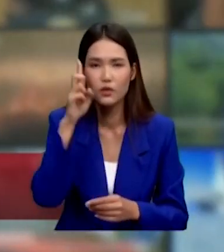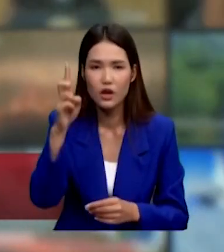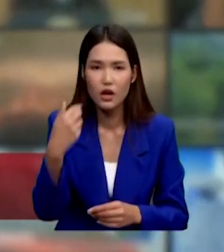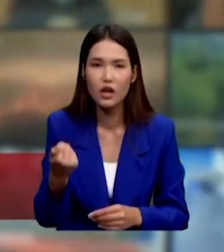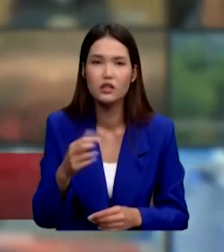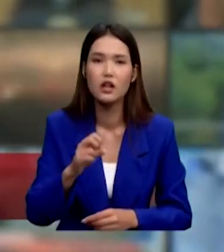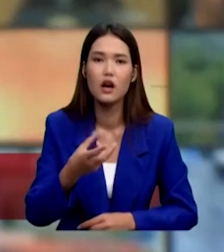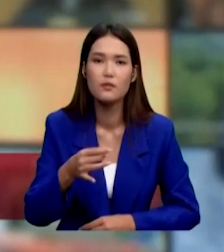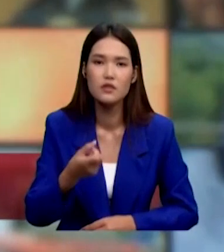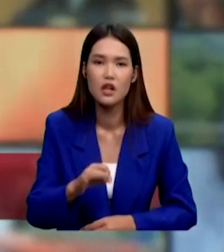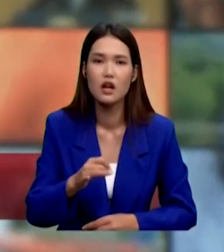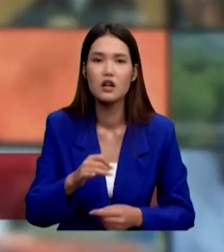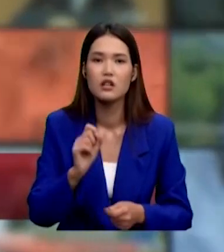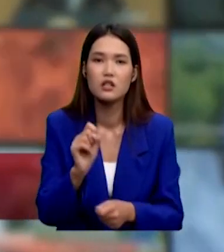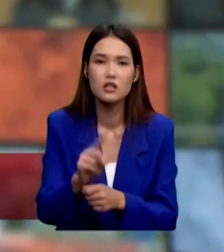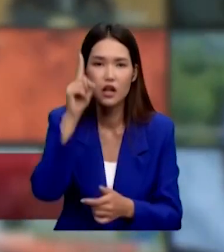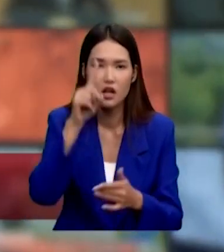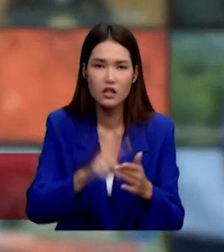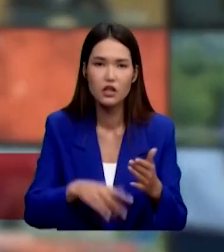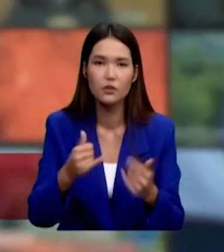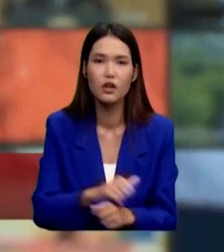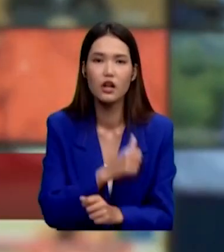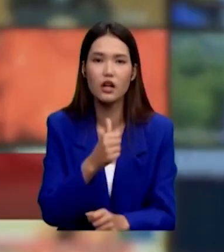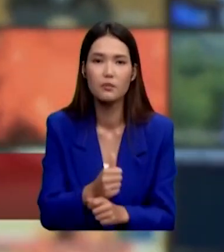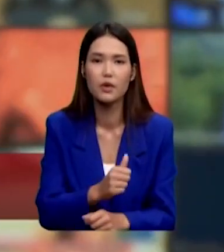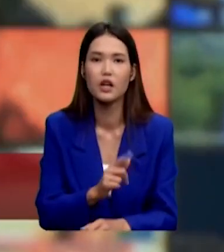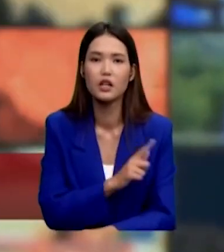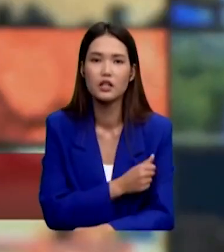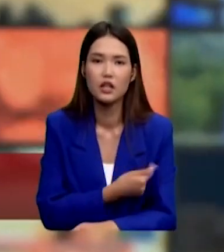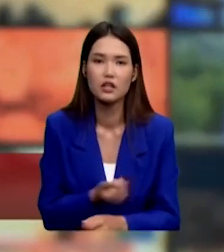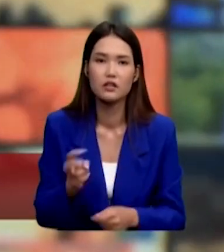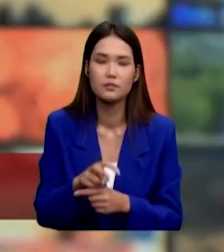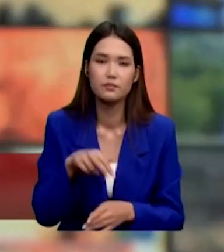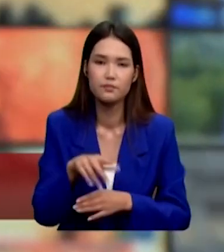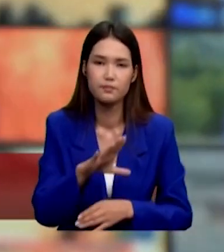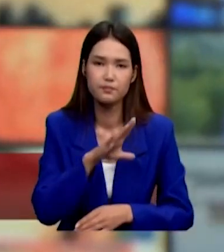кейін Абылайға сеніп тапсырған жандар бүгін бас дәрігердің кабинетіне басып кірді.